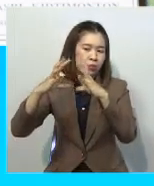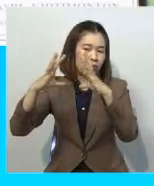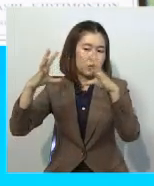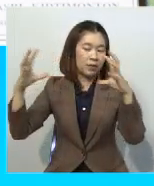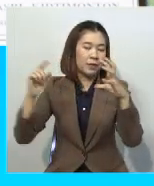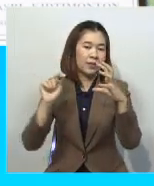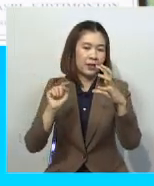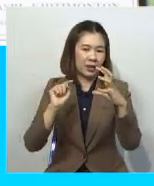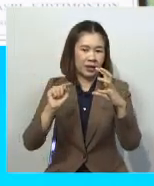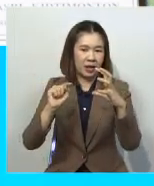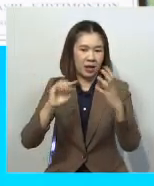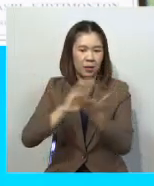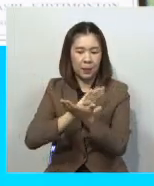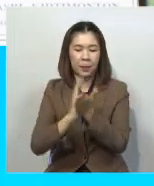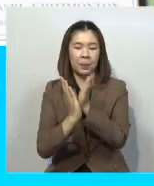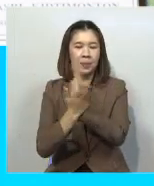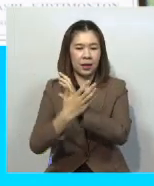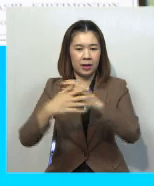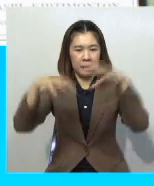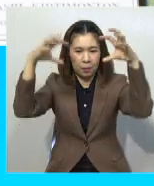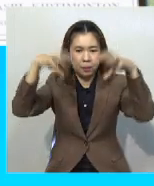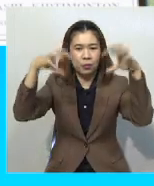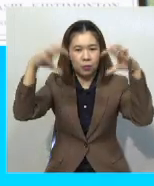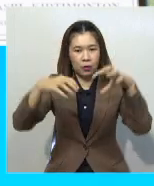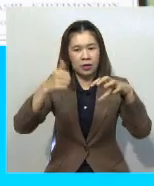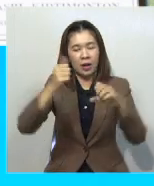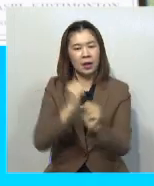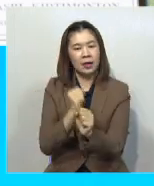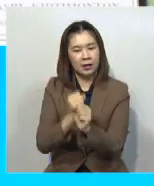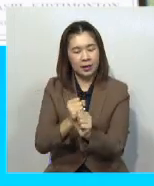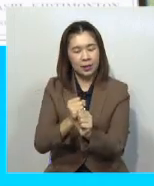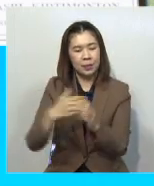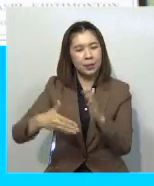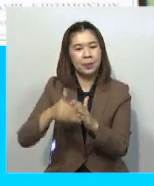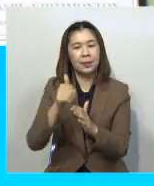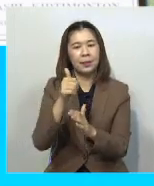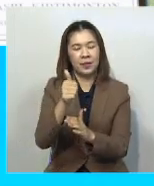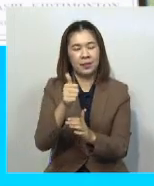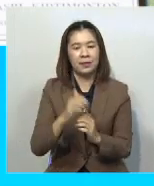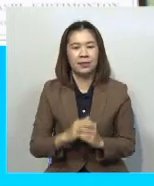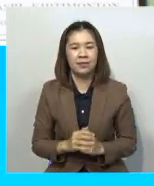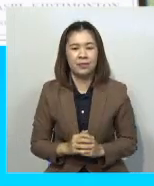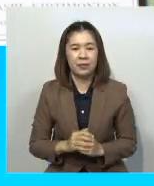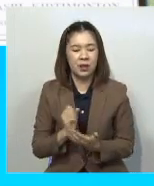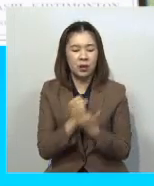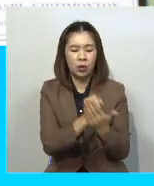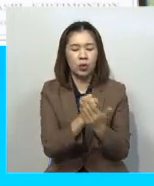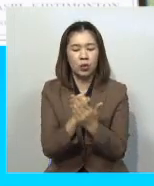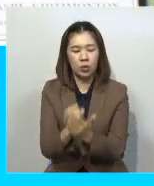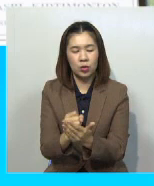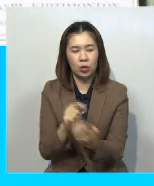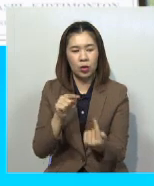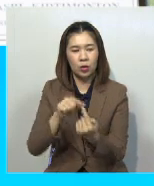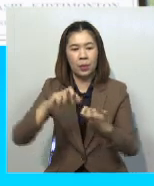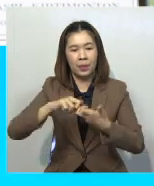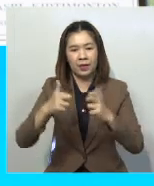ได้ที่จะกลายเป็นเมฆฝนได้อันนี้ก็ถือว่าเราก็จะประสบความสำเร็จที่ได้ฝนลงมาที่ช้าฝุ่นละอองในอากาศนะครับ